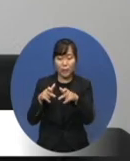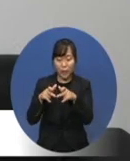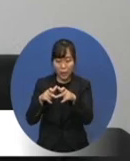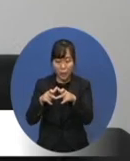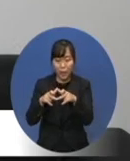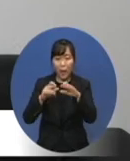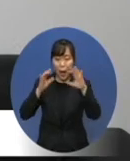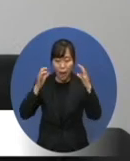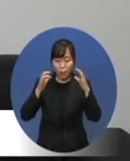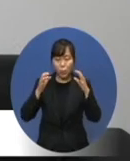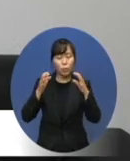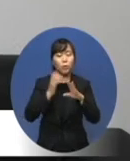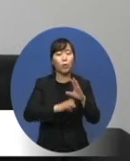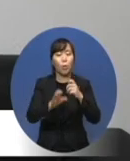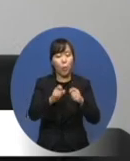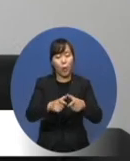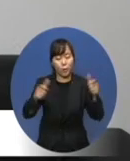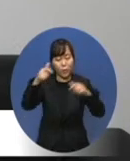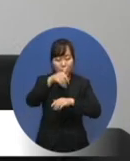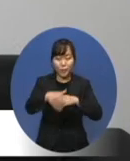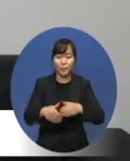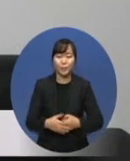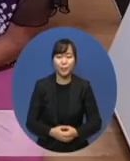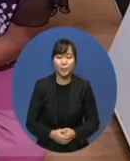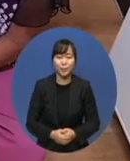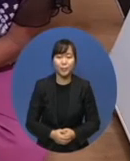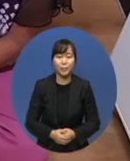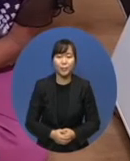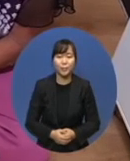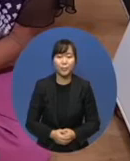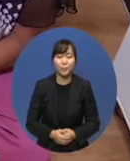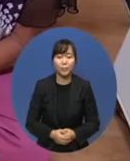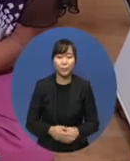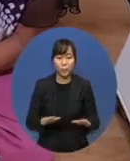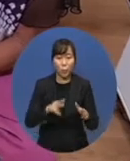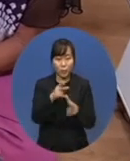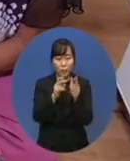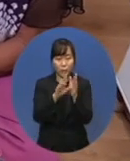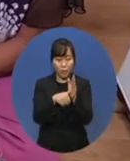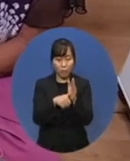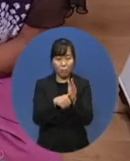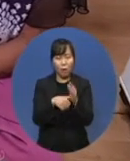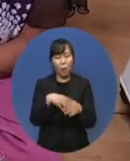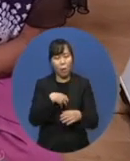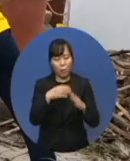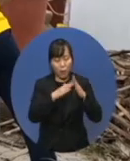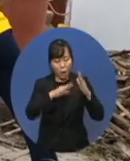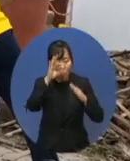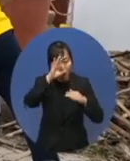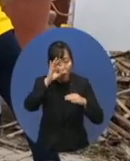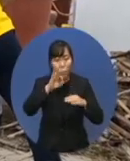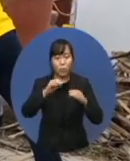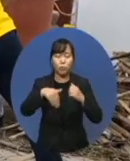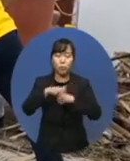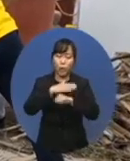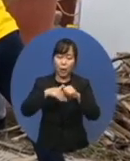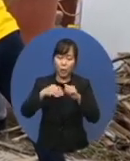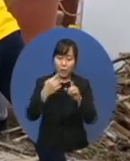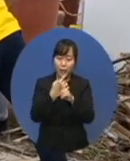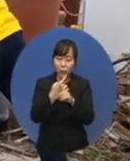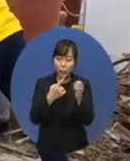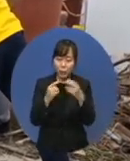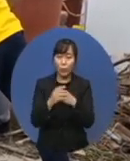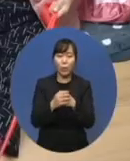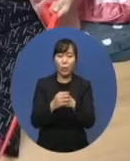장애인, 아동 등으로 확대할 예정입니다. 이번 사업에서는 위기가구 발굴, 주거환경 개선,